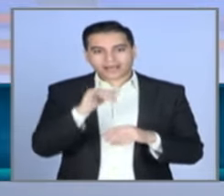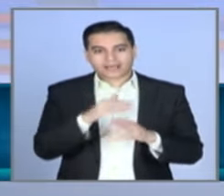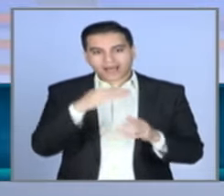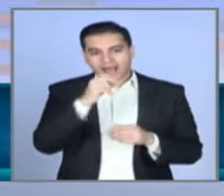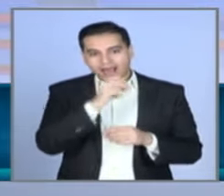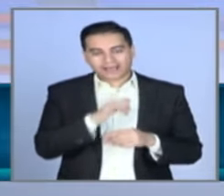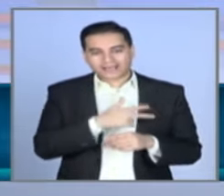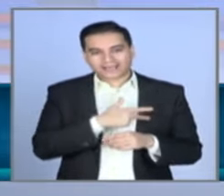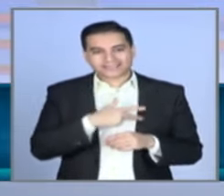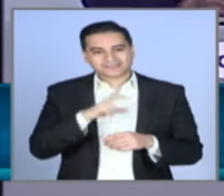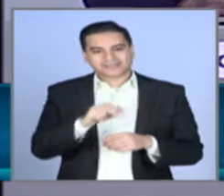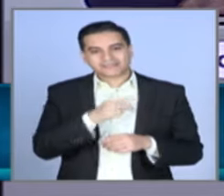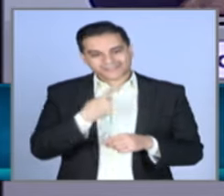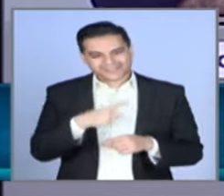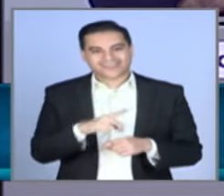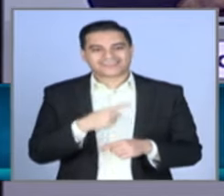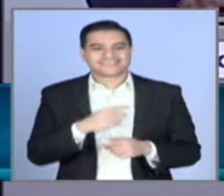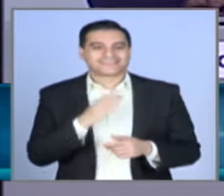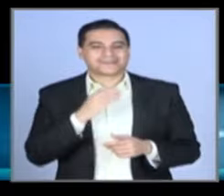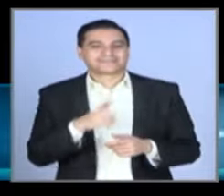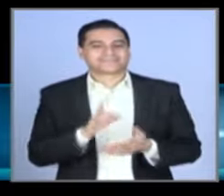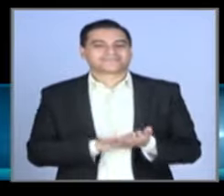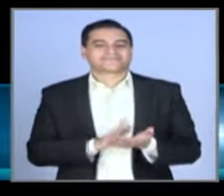على اسمك إجابة صحيحة.